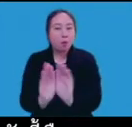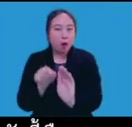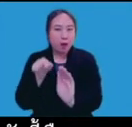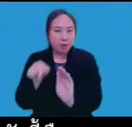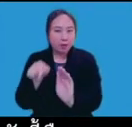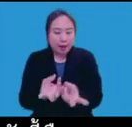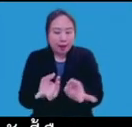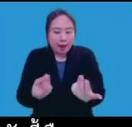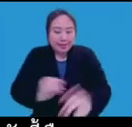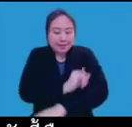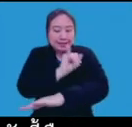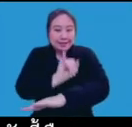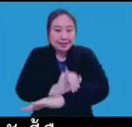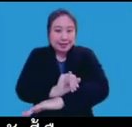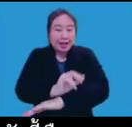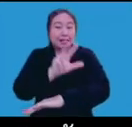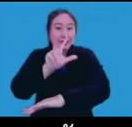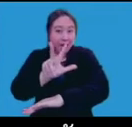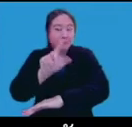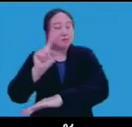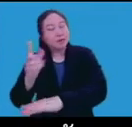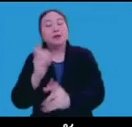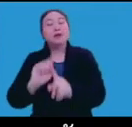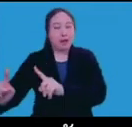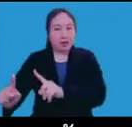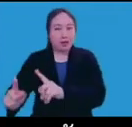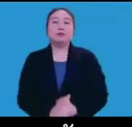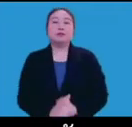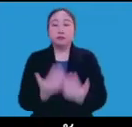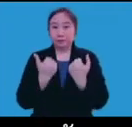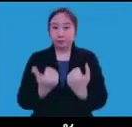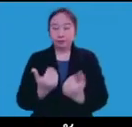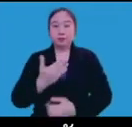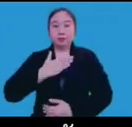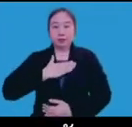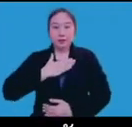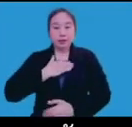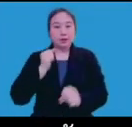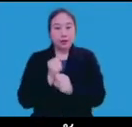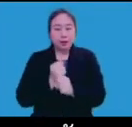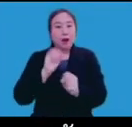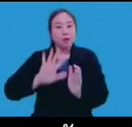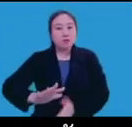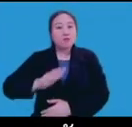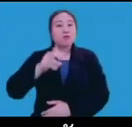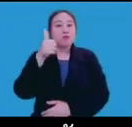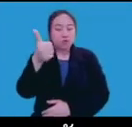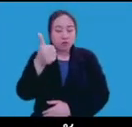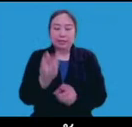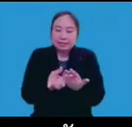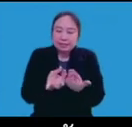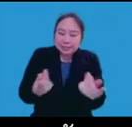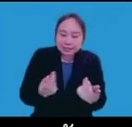าของ1ไร่3ไร่ที่เป็น HLM นะคะอันนี้เราจะมีการฟื้นฟูดินน้ำป่าและ